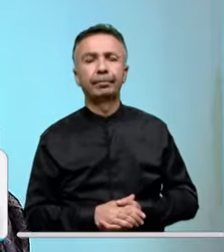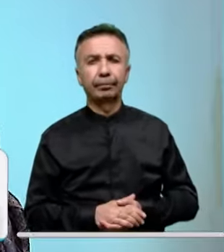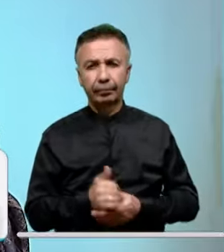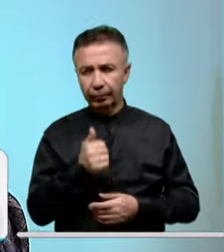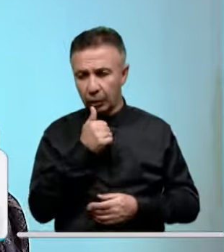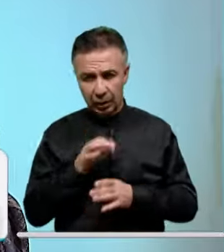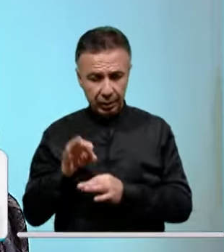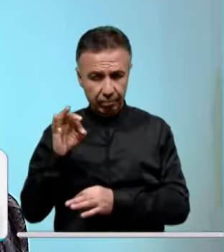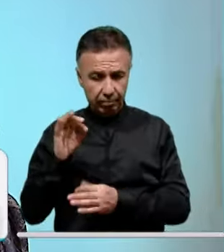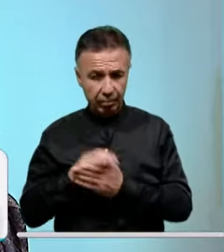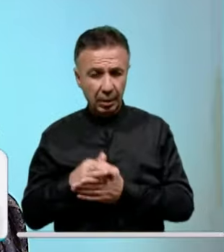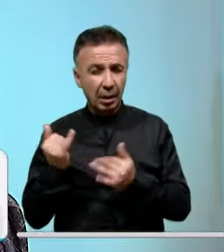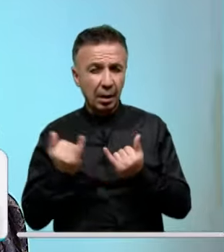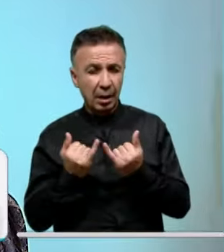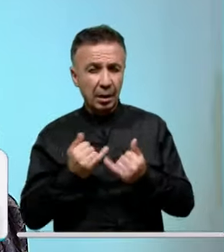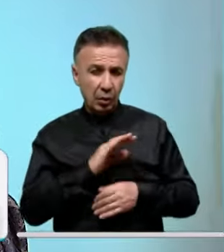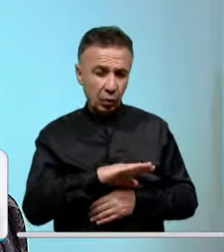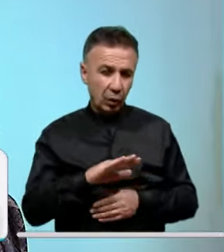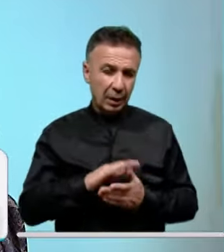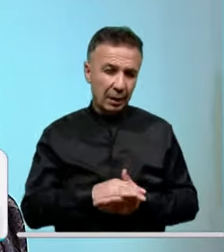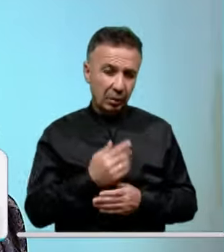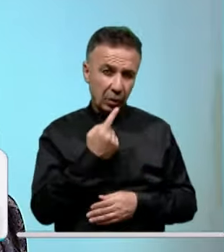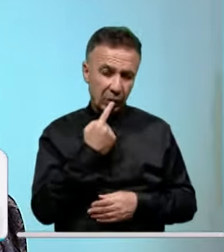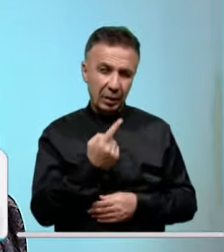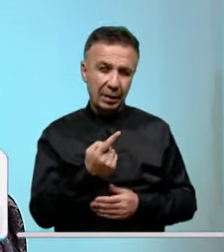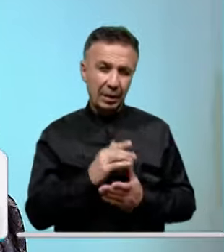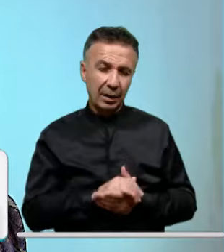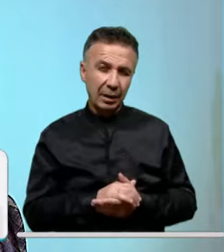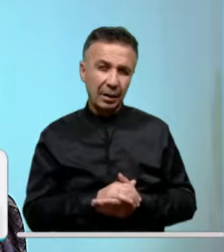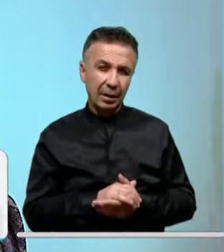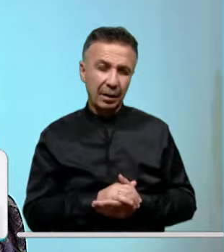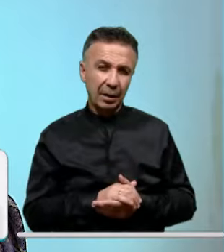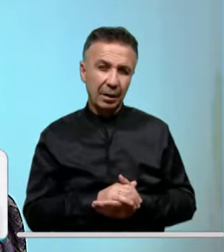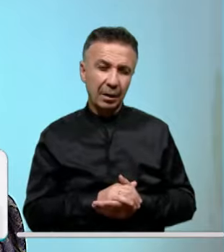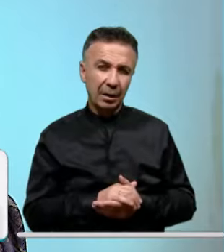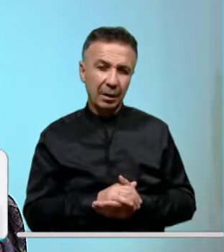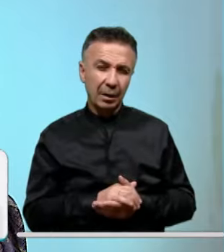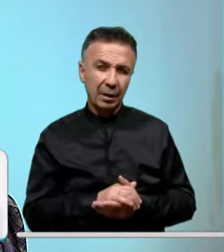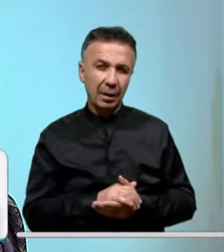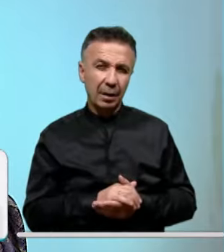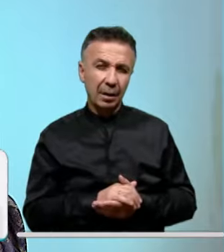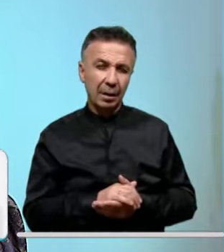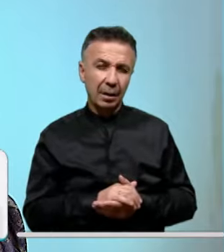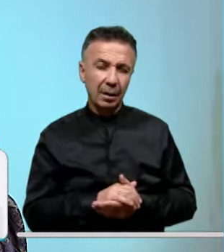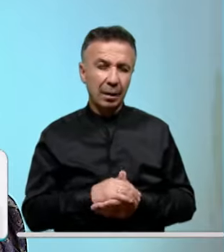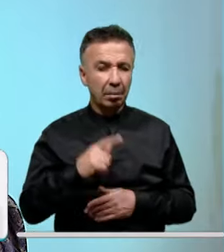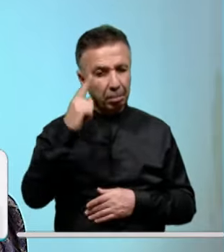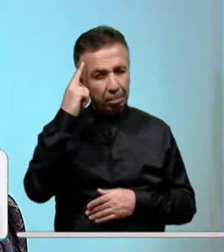Beyefendinin kardeşinin çocuklarının söylediği biraz bilgi